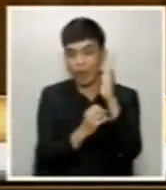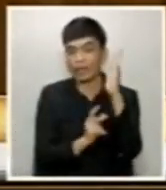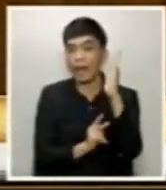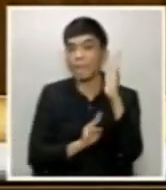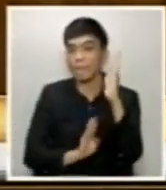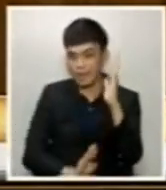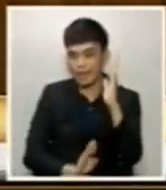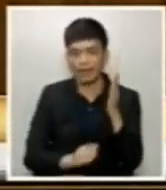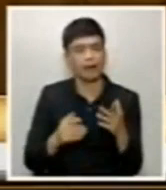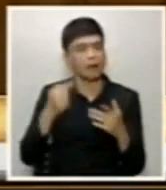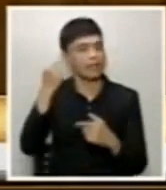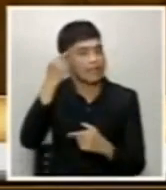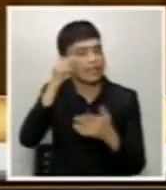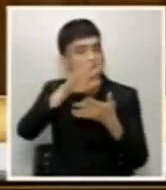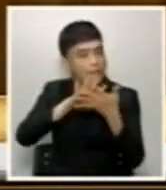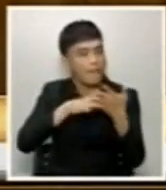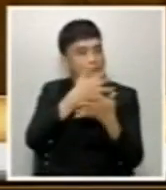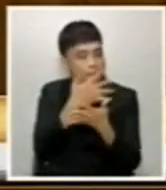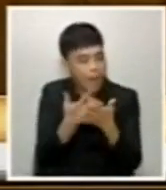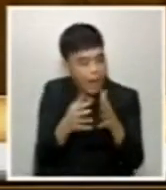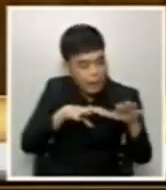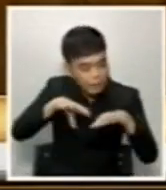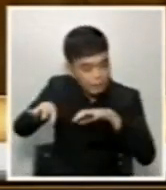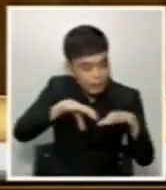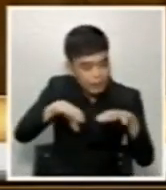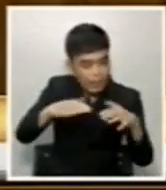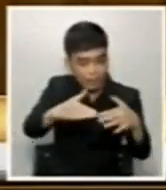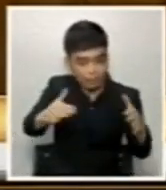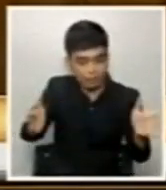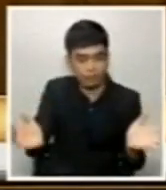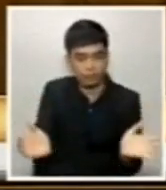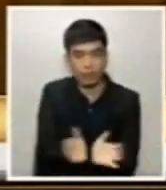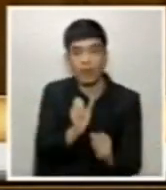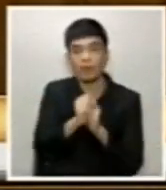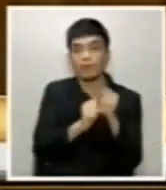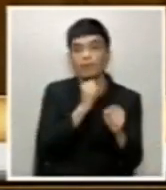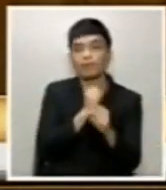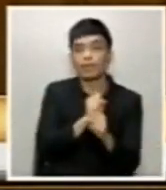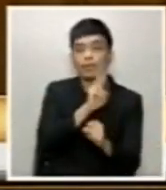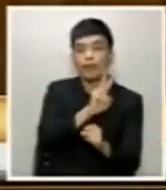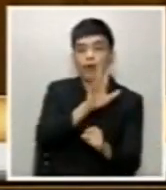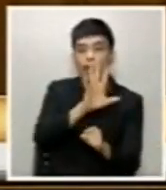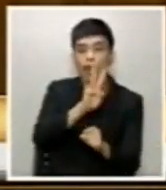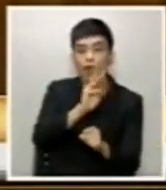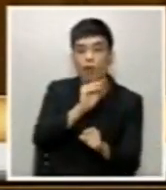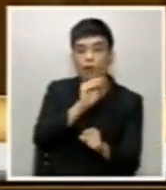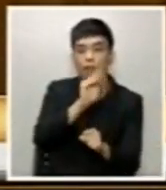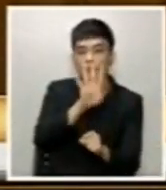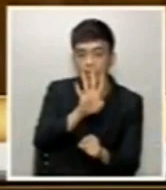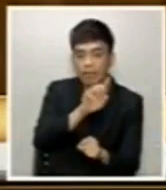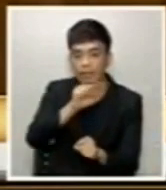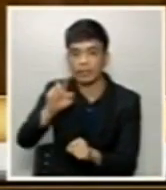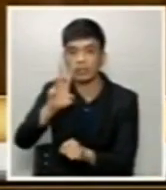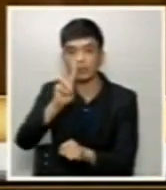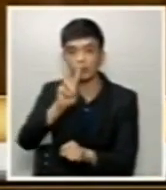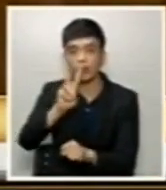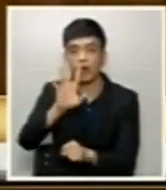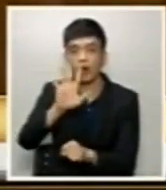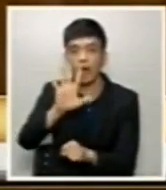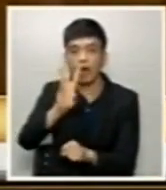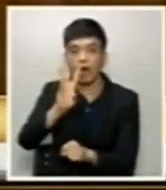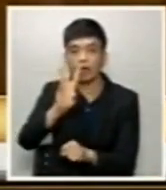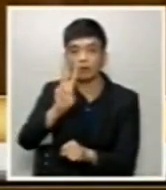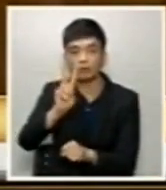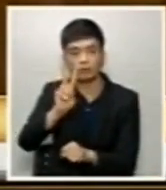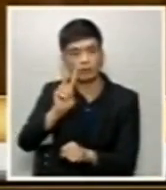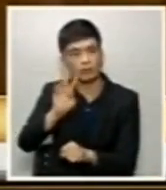อสร้างในปีงบประมาณ2564ถึง2166นะซึ่งโครงการตรงนี้นะครับเราได้น